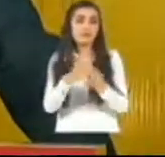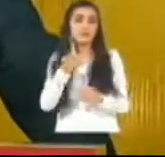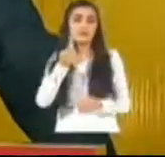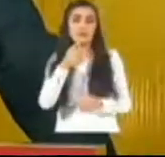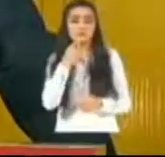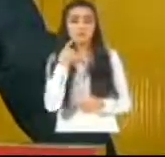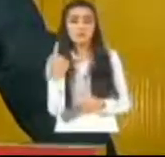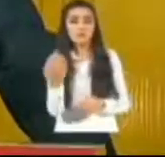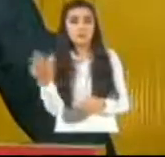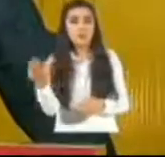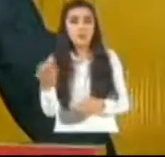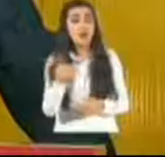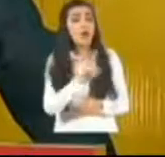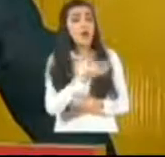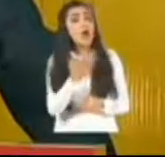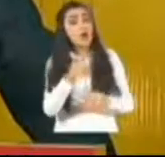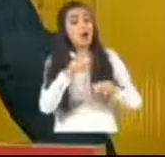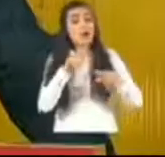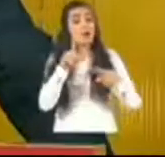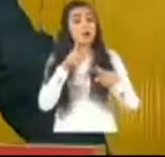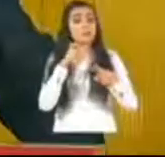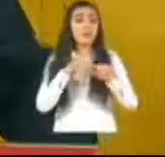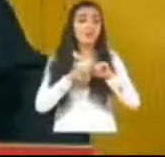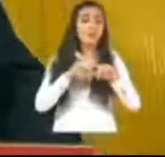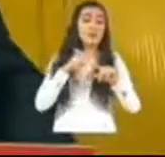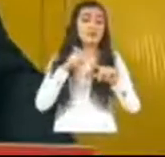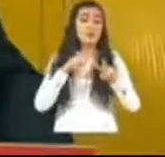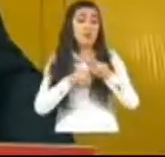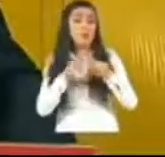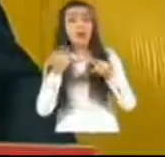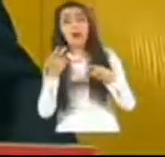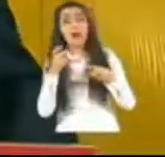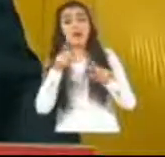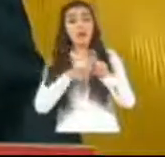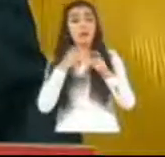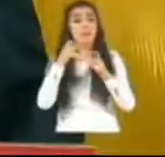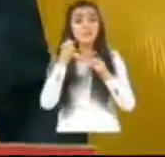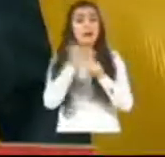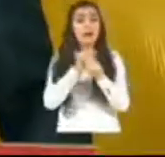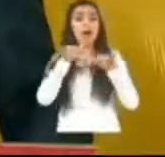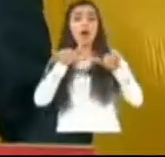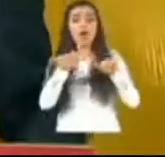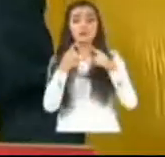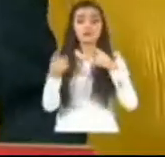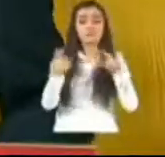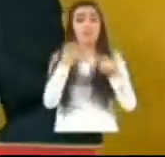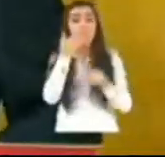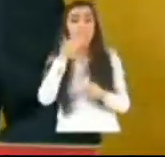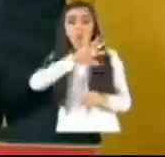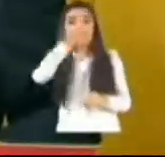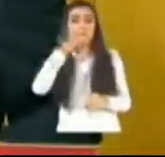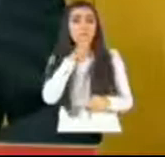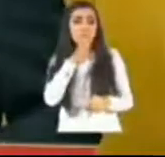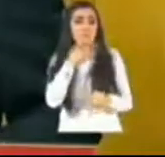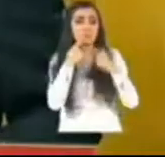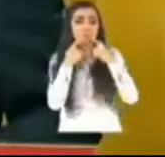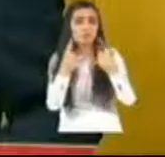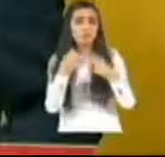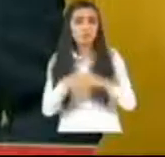desteklenmektedir. Ha YPG, ha PKK aralarında herhangi bir ayrım olmadığını cümle alem